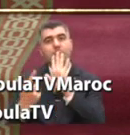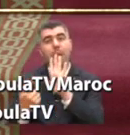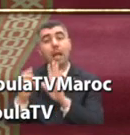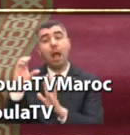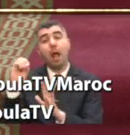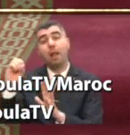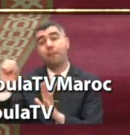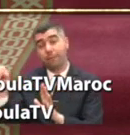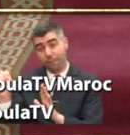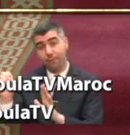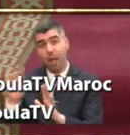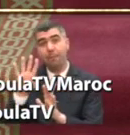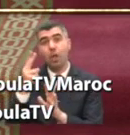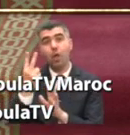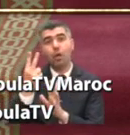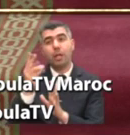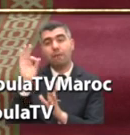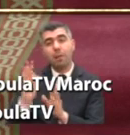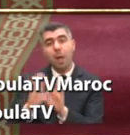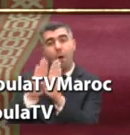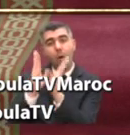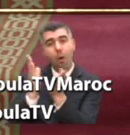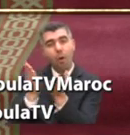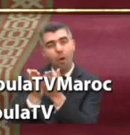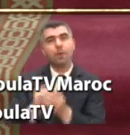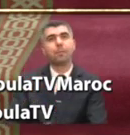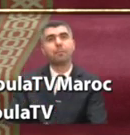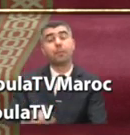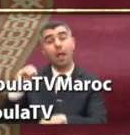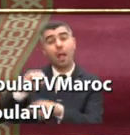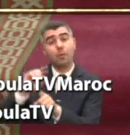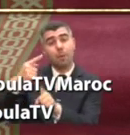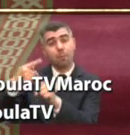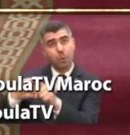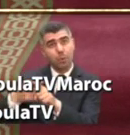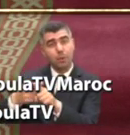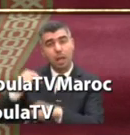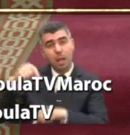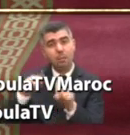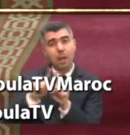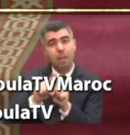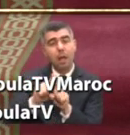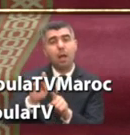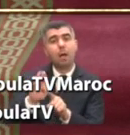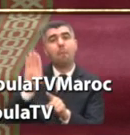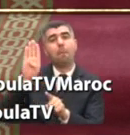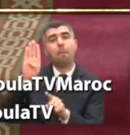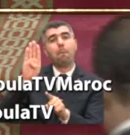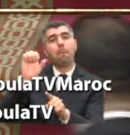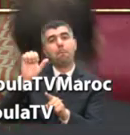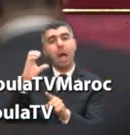يمثل 25% من مجموع المرشحين. وكذلك كنلاحظوا واحد الزيادة في المسالك الدولية، حيث أنها تزادت